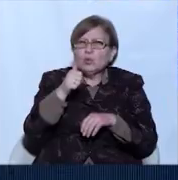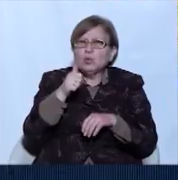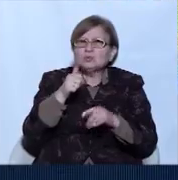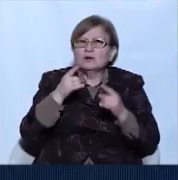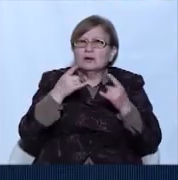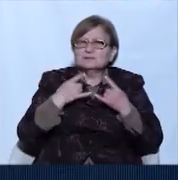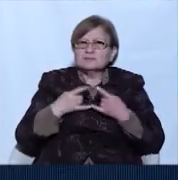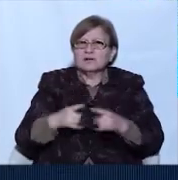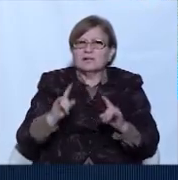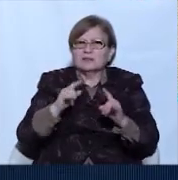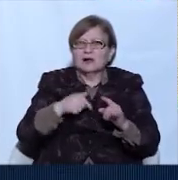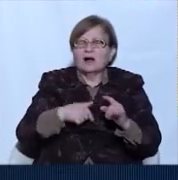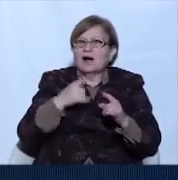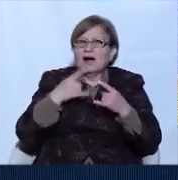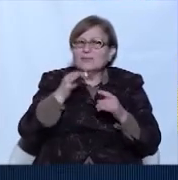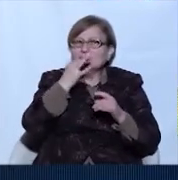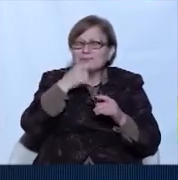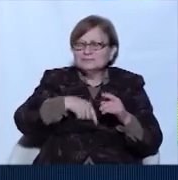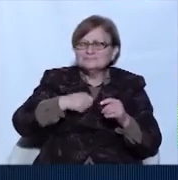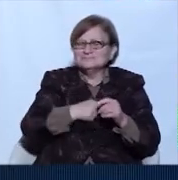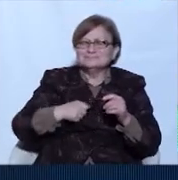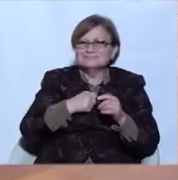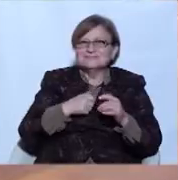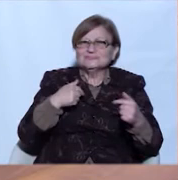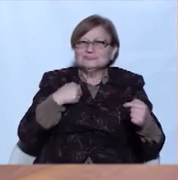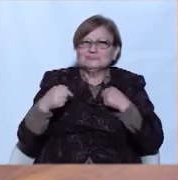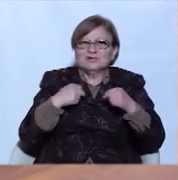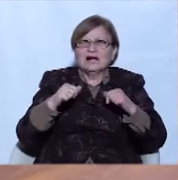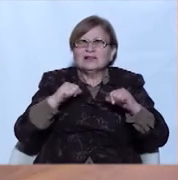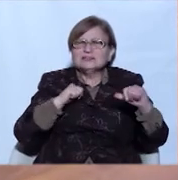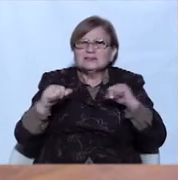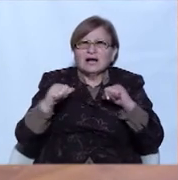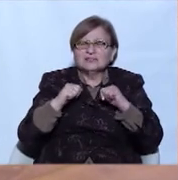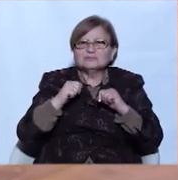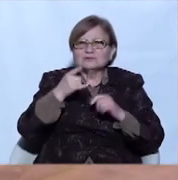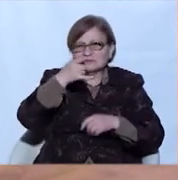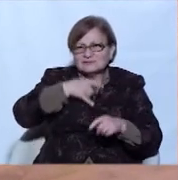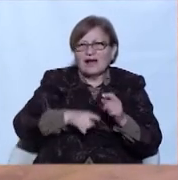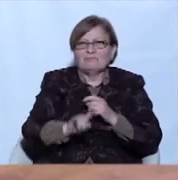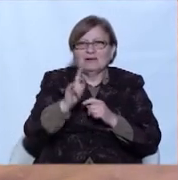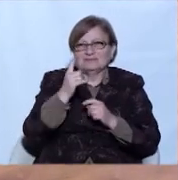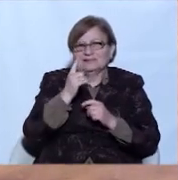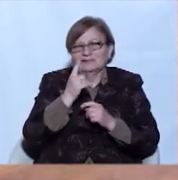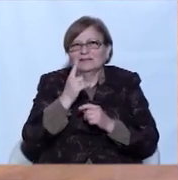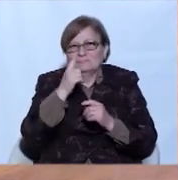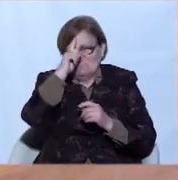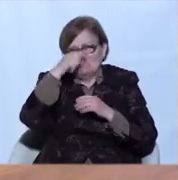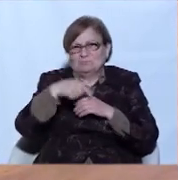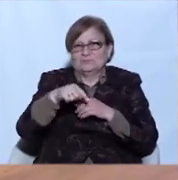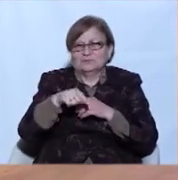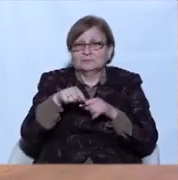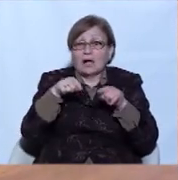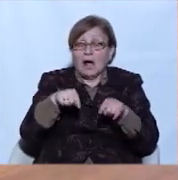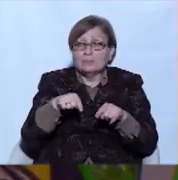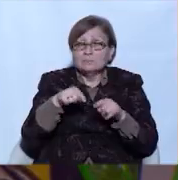სხეულში ახალი ადამიანი. აგონდება ქალს, როგორ ტანჯვათა შორის ქვეყნად იშვა მისი ბიჭი. ახლა კი ამ